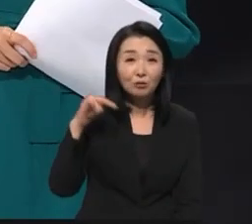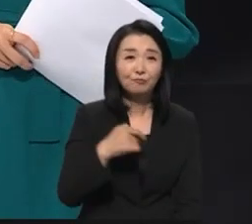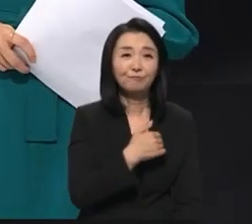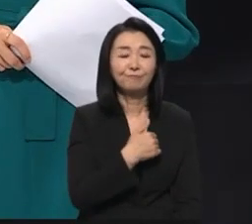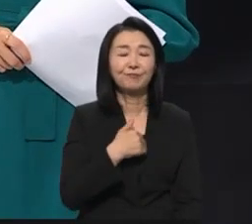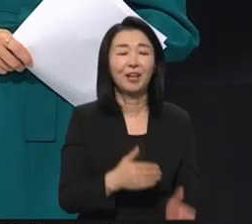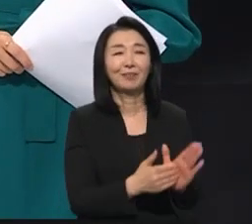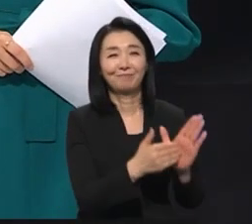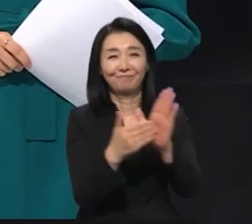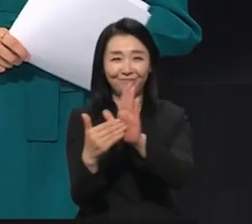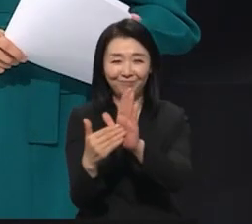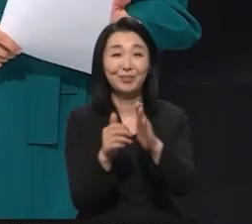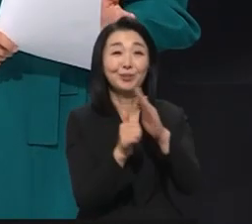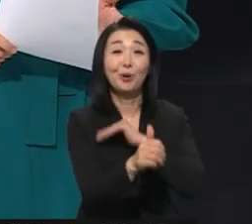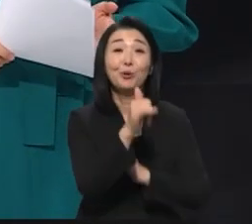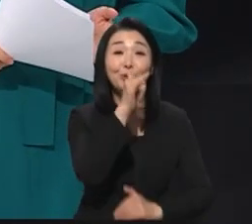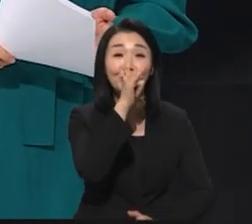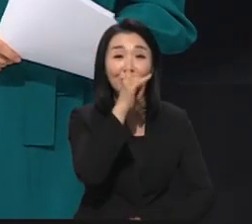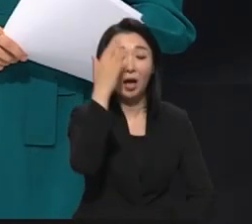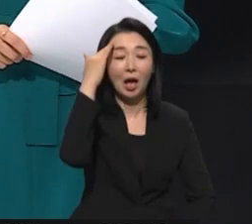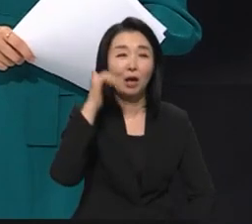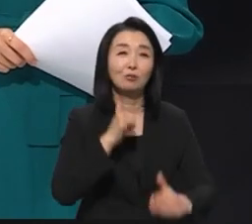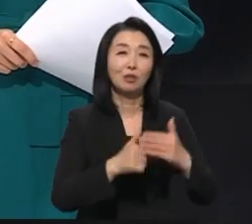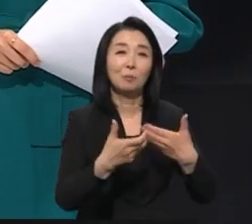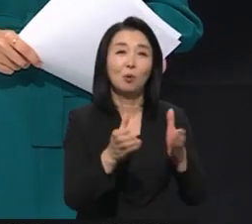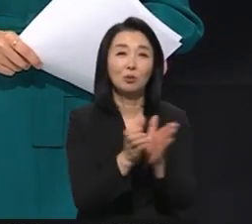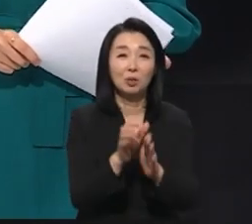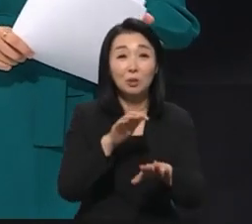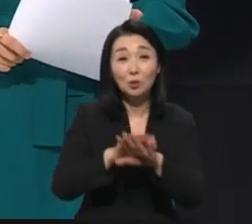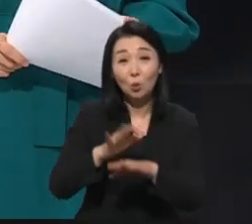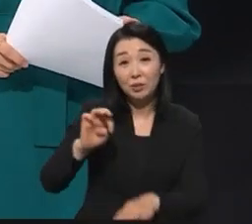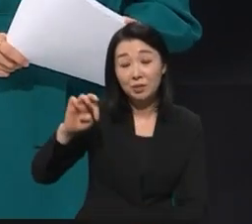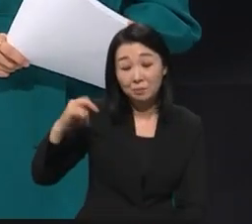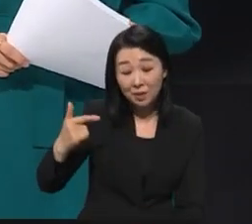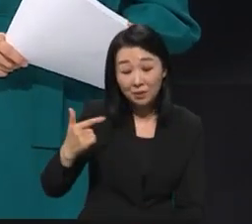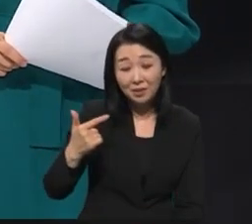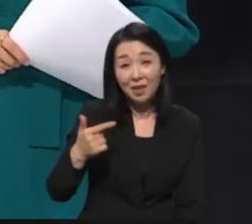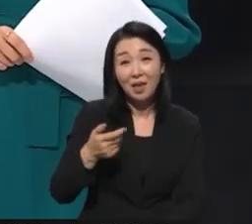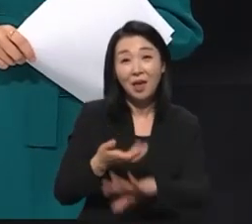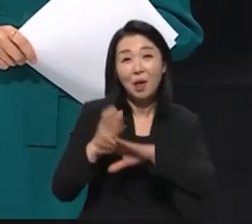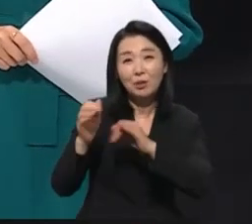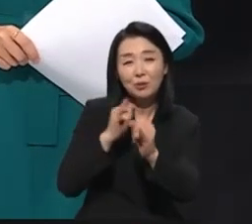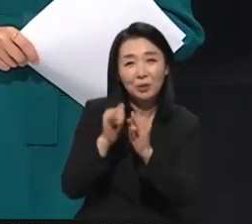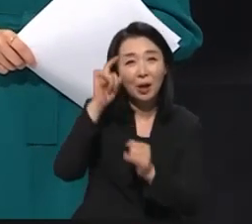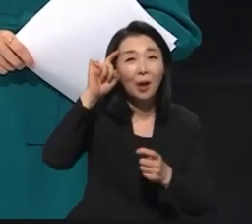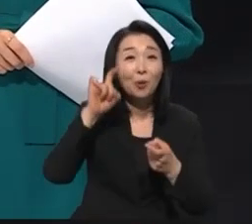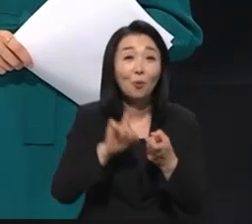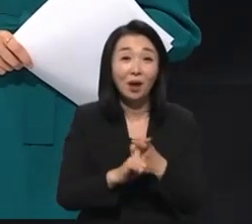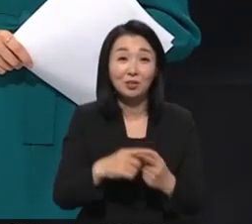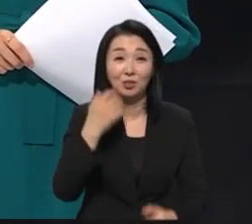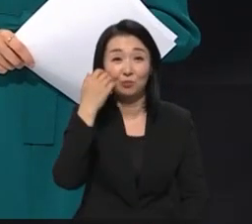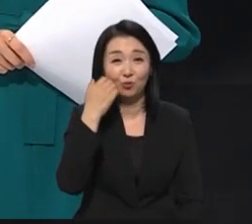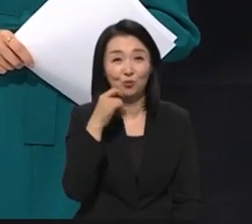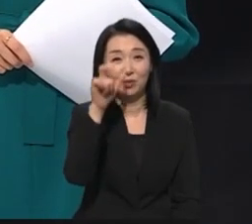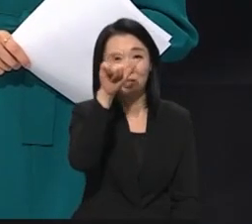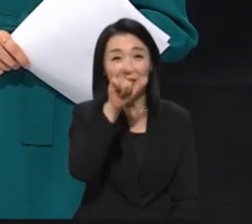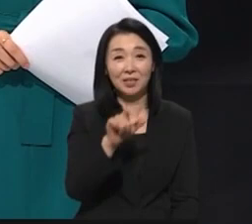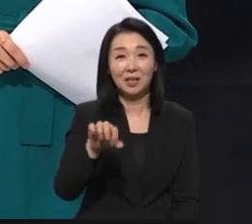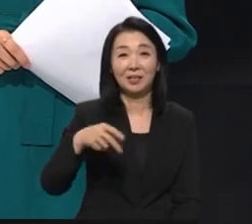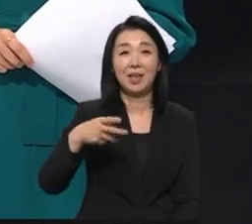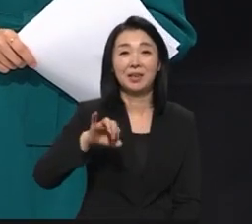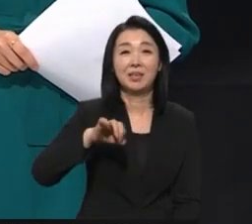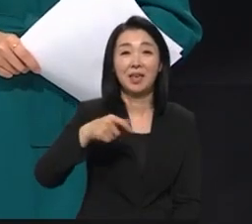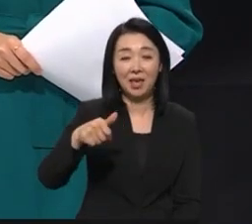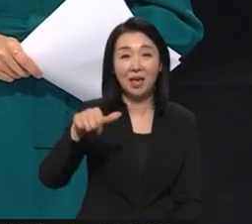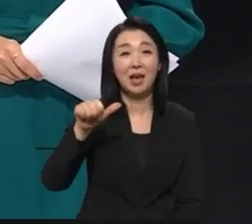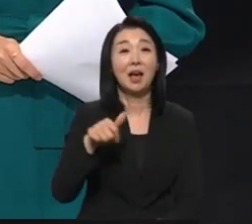든든한 수비진들이 있습니다 우리 대표팀에서 손흥민 선수만큼이나 해외 취재진들의 관심을 모은 인물 이탈리아 세리의